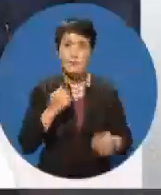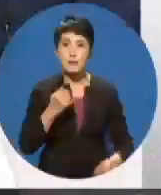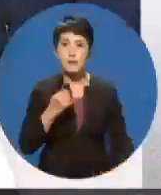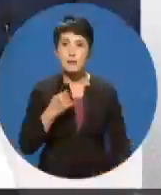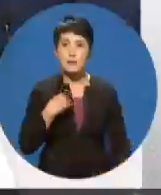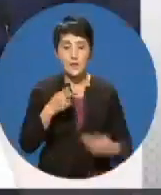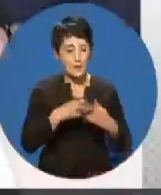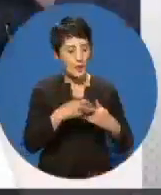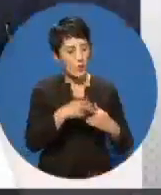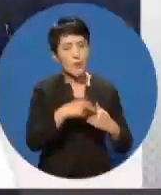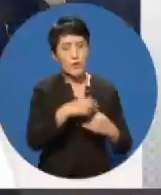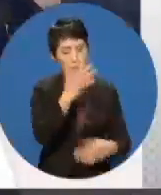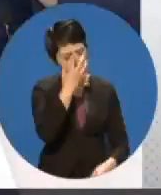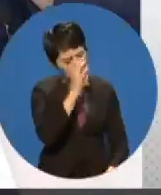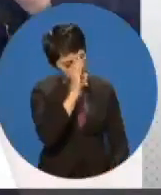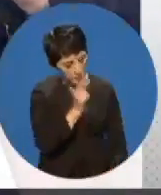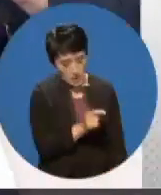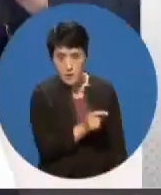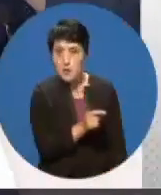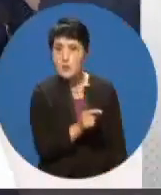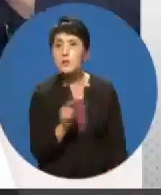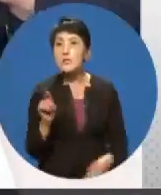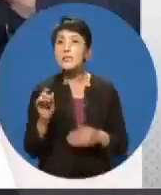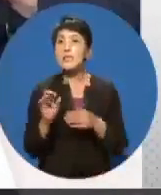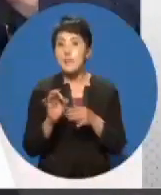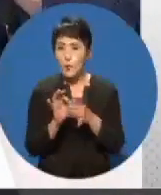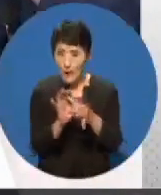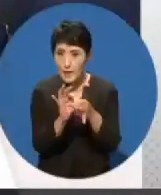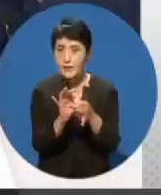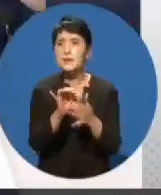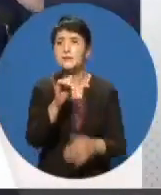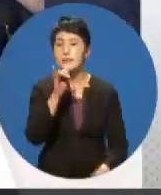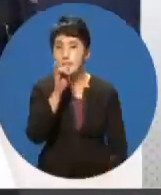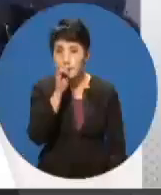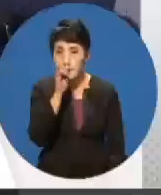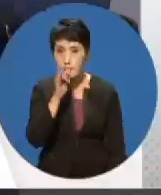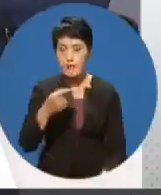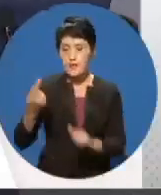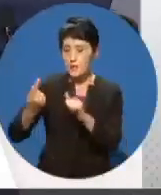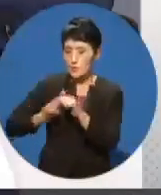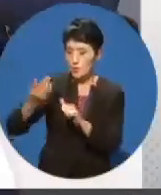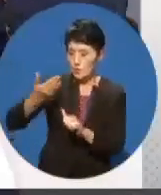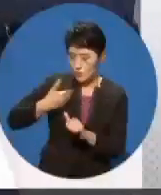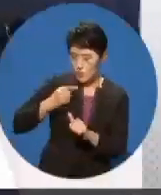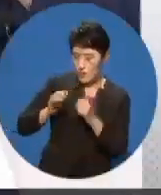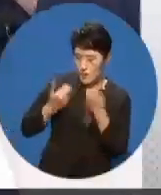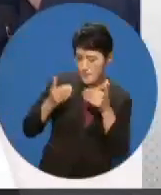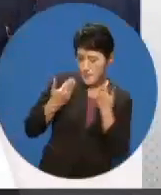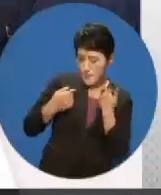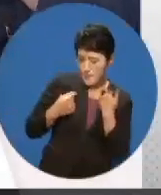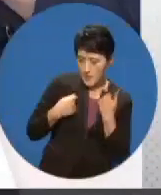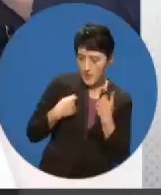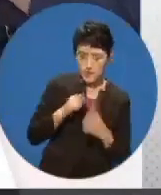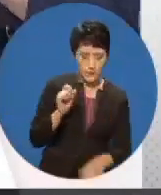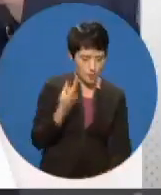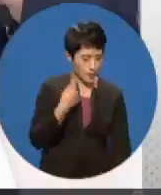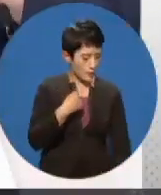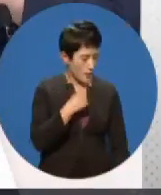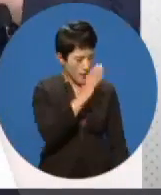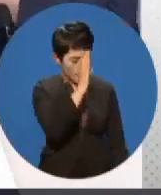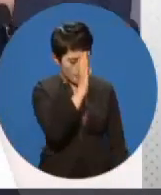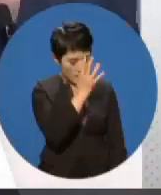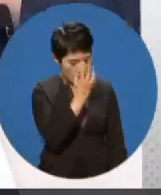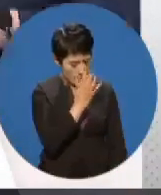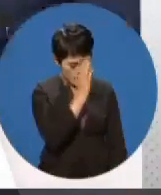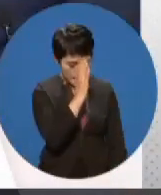이런 경우는 제가 보기에 그 상당 인과관계가 있어야 되거든요. 따라서 이게 욕설하고 상해 사이에 상당 인과관계 있어야만 이게 상해죄가 되는